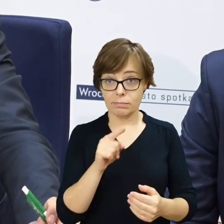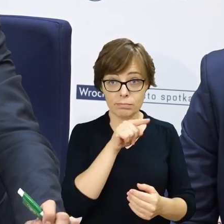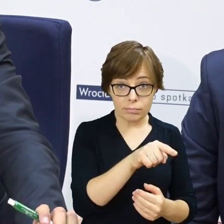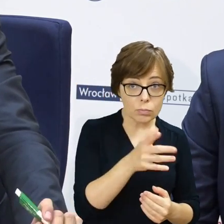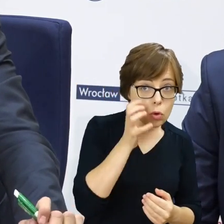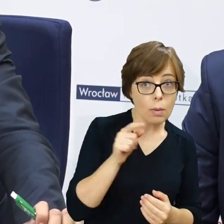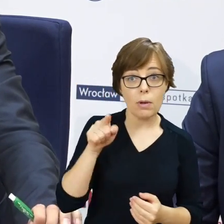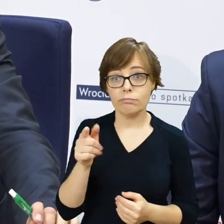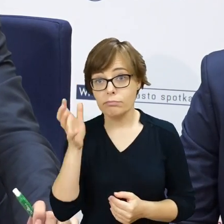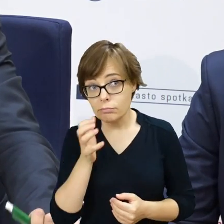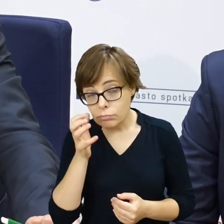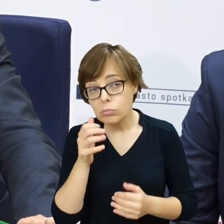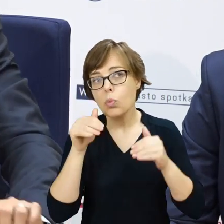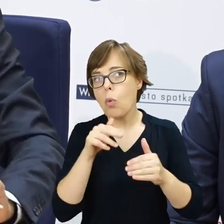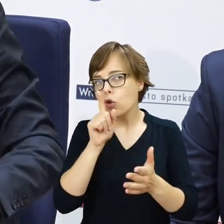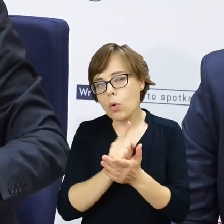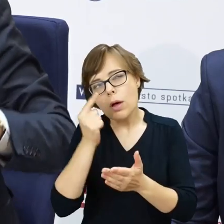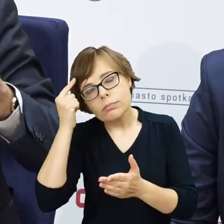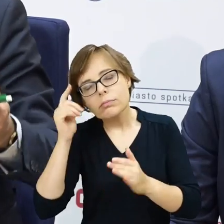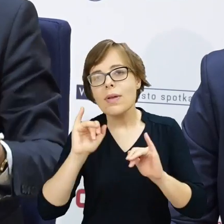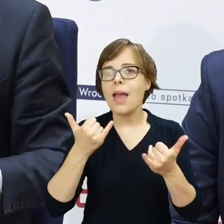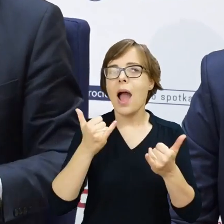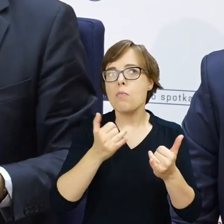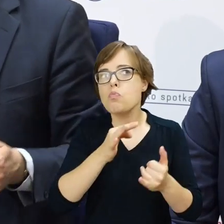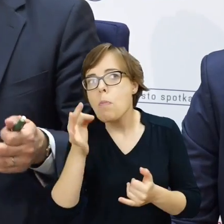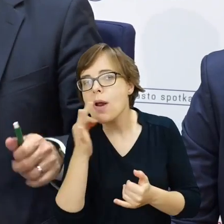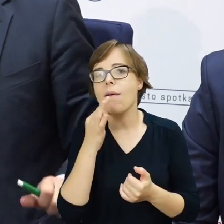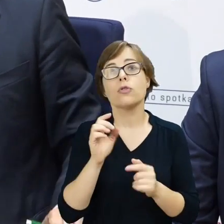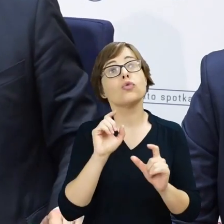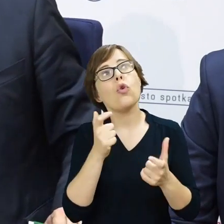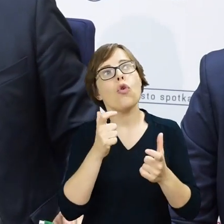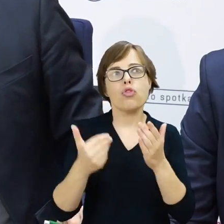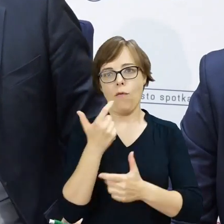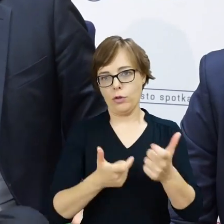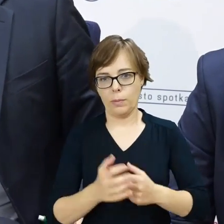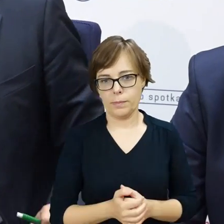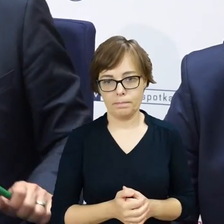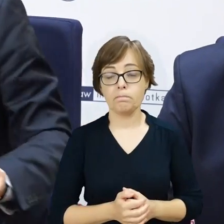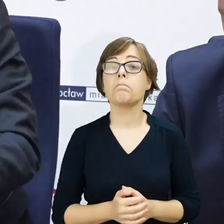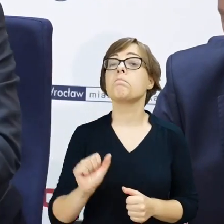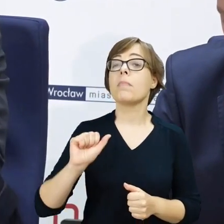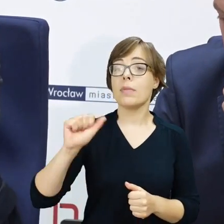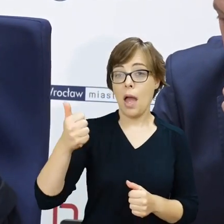a być może zbudować na nowo. W pierwszej kolejności mam zaszczyt zaprosić do podzielenia się